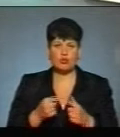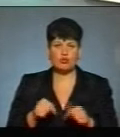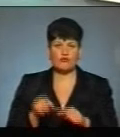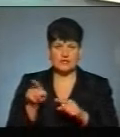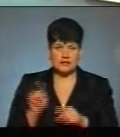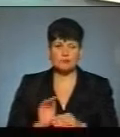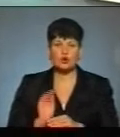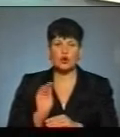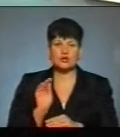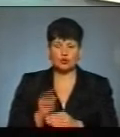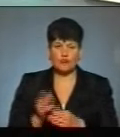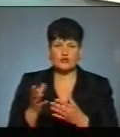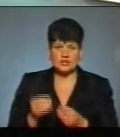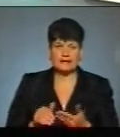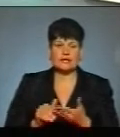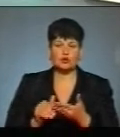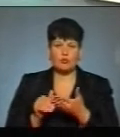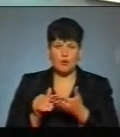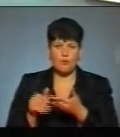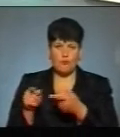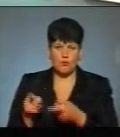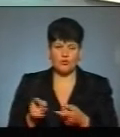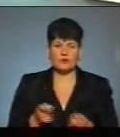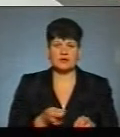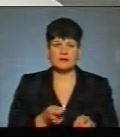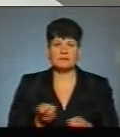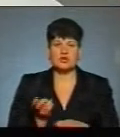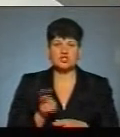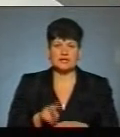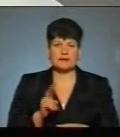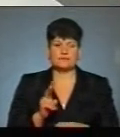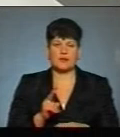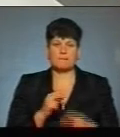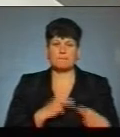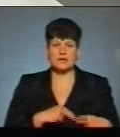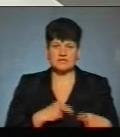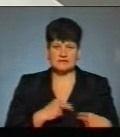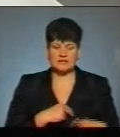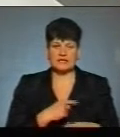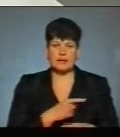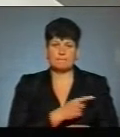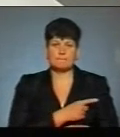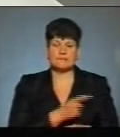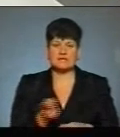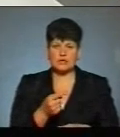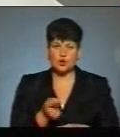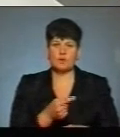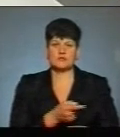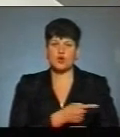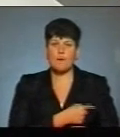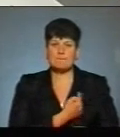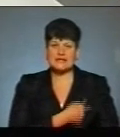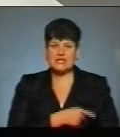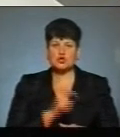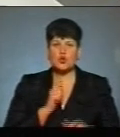ще на допомогу їм прийшли кафедральні працівники, тобто нашого Тернопільського національного медичного